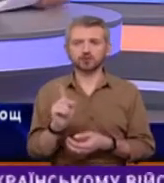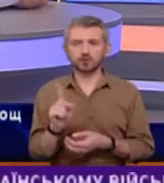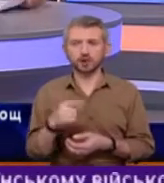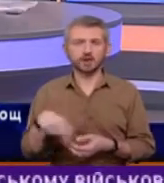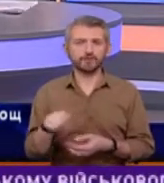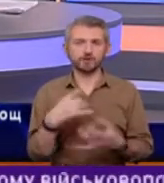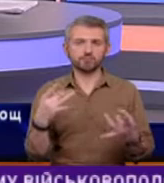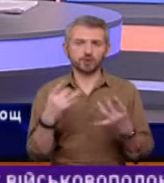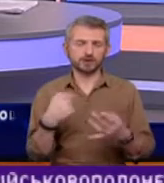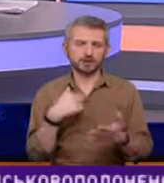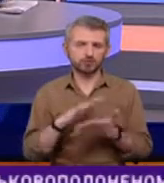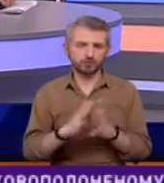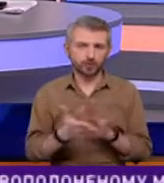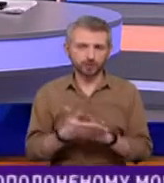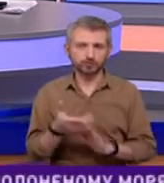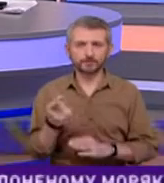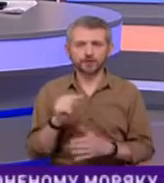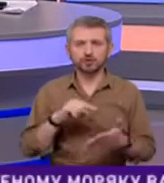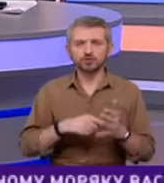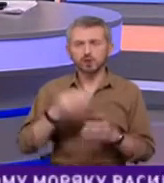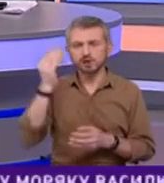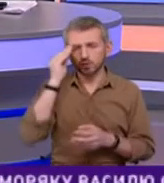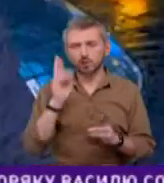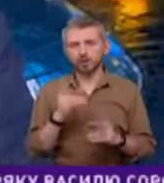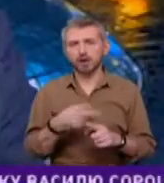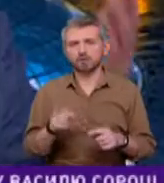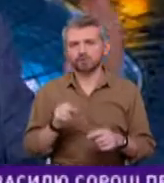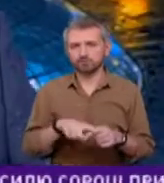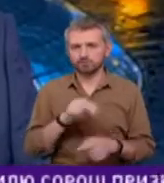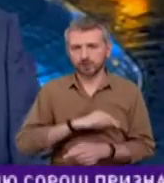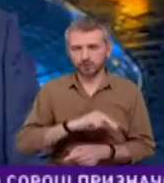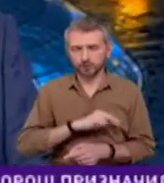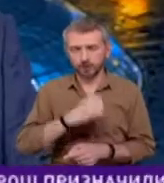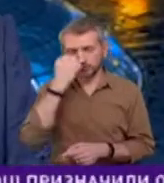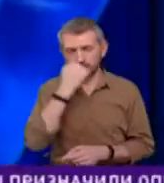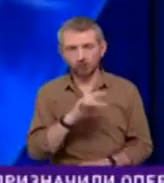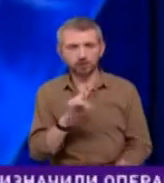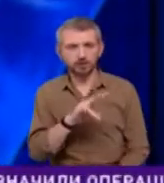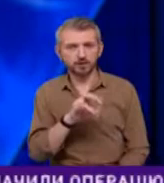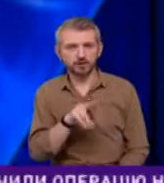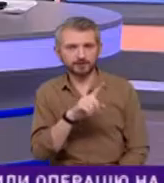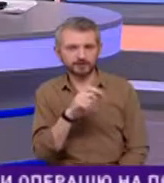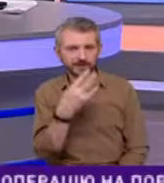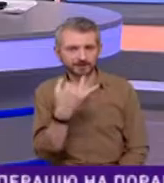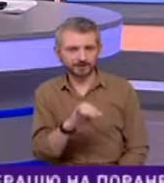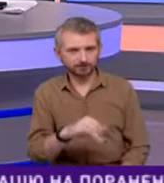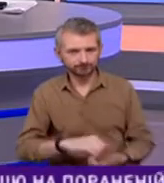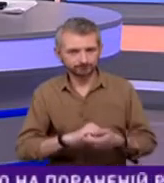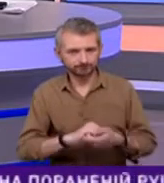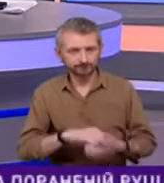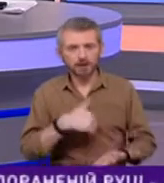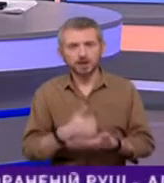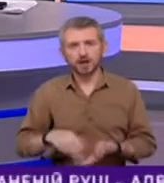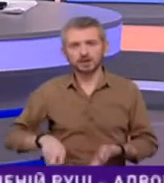ви прояснили нам ситуацію з точки зору, як воно працює. Я дякую Роману Недзельського, пане Романе,